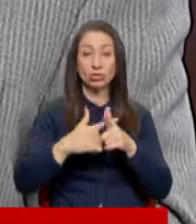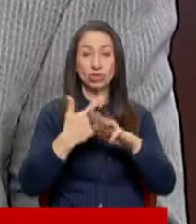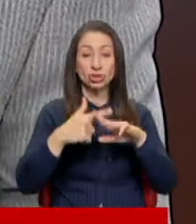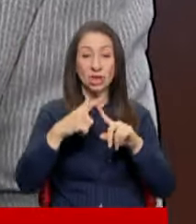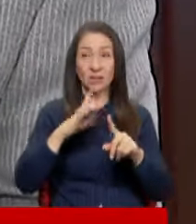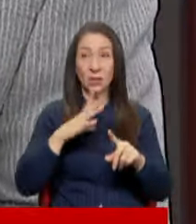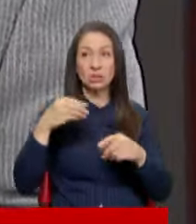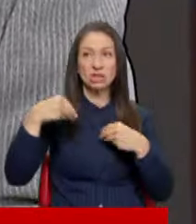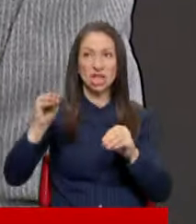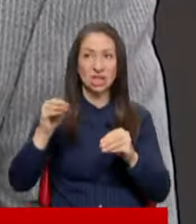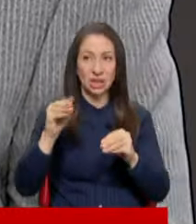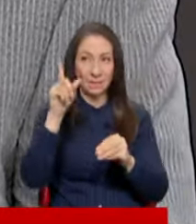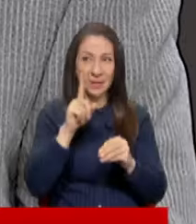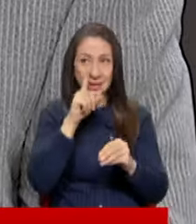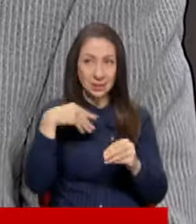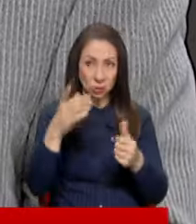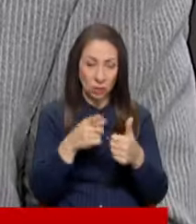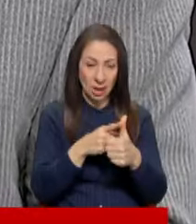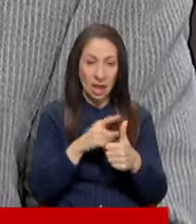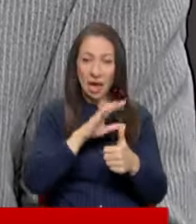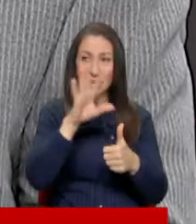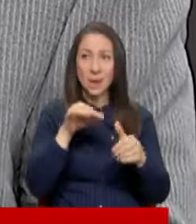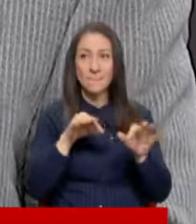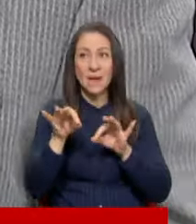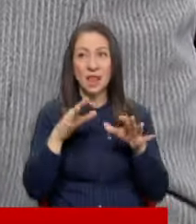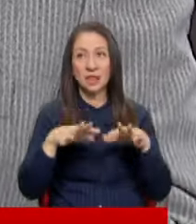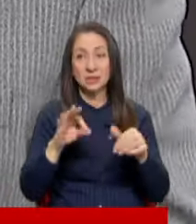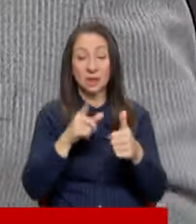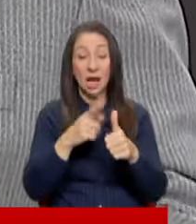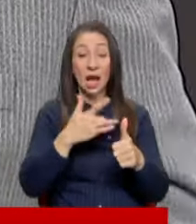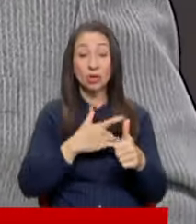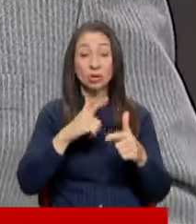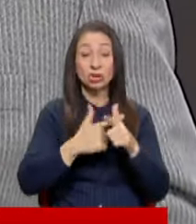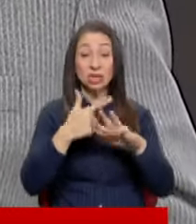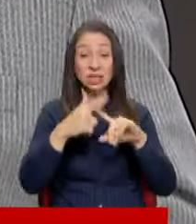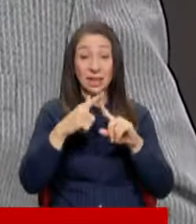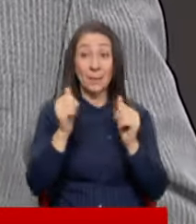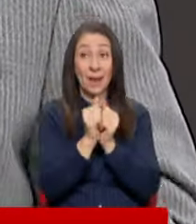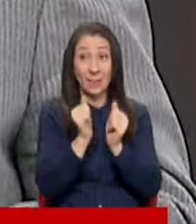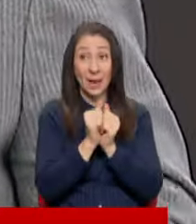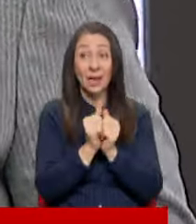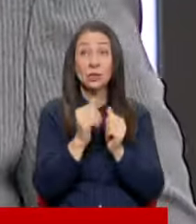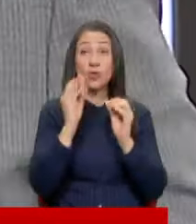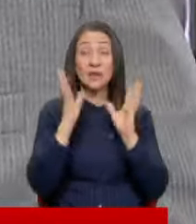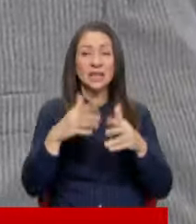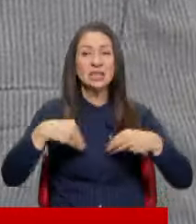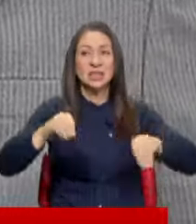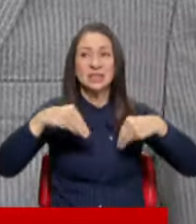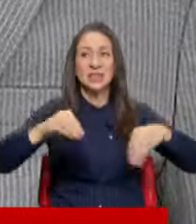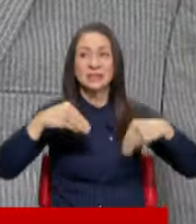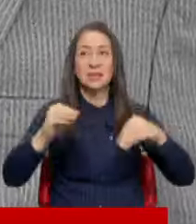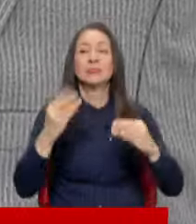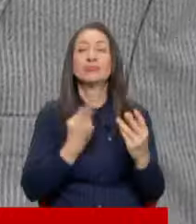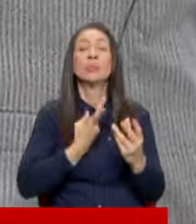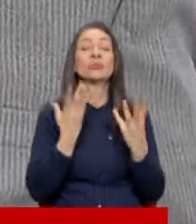Anadolu Jet satılacak 1 Nisan'dan sonra her şey planlandı Anadolu jet'le birlikte birçok şeyimiz satılacak